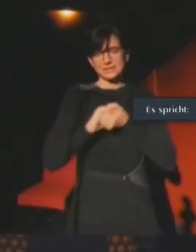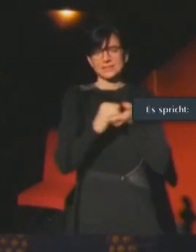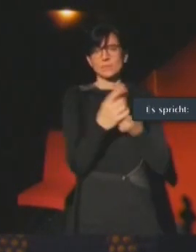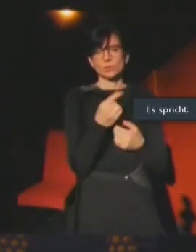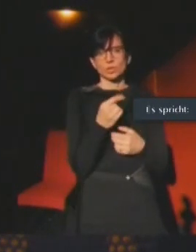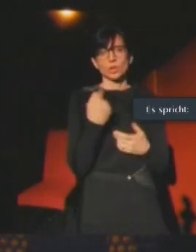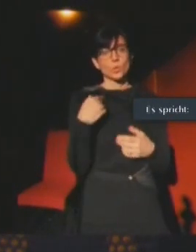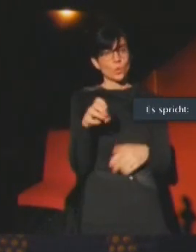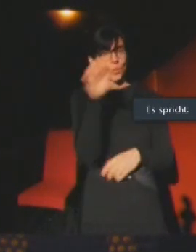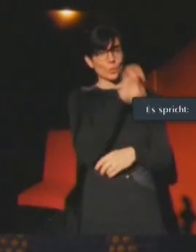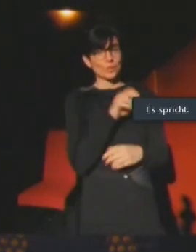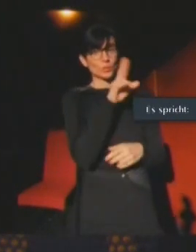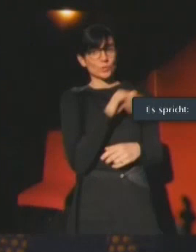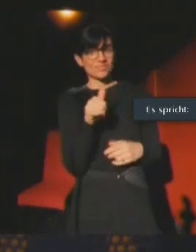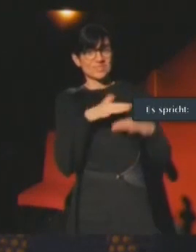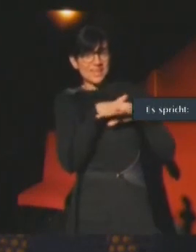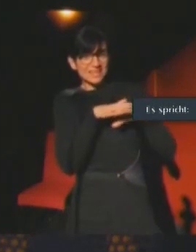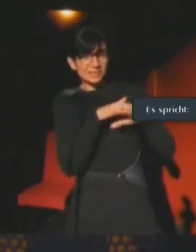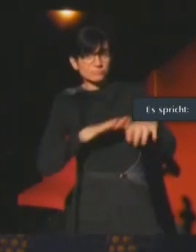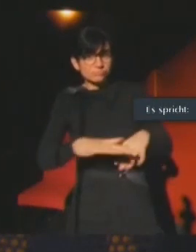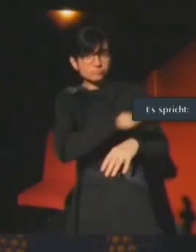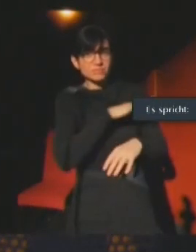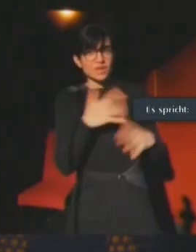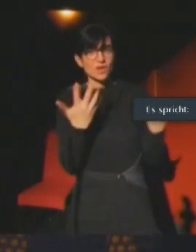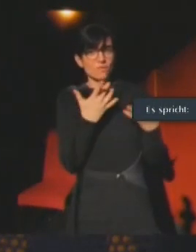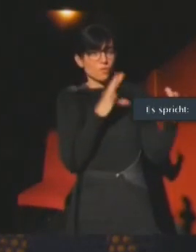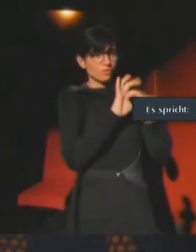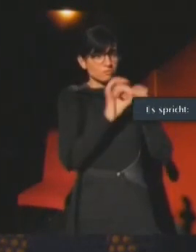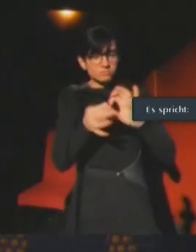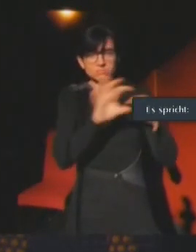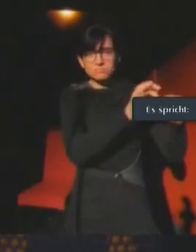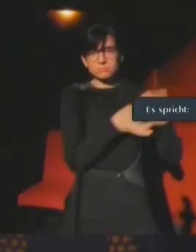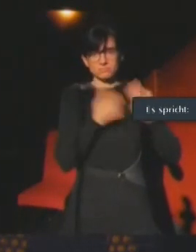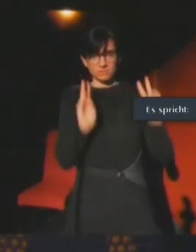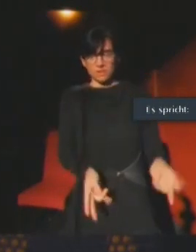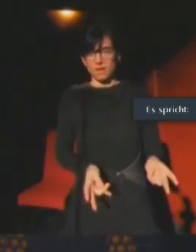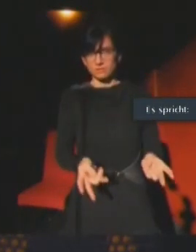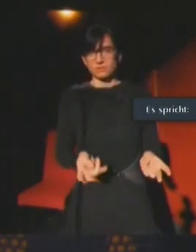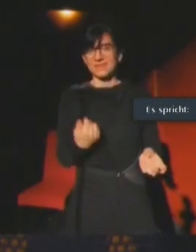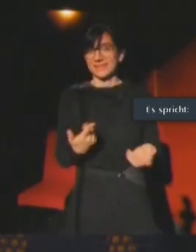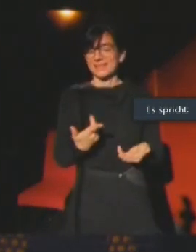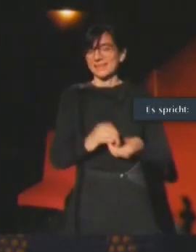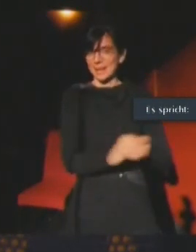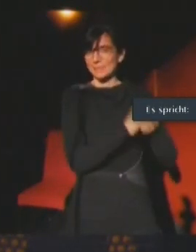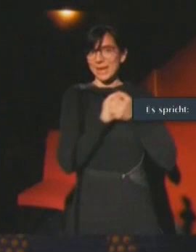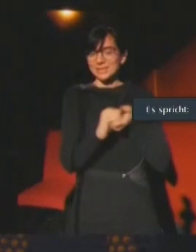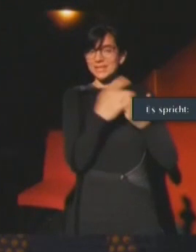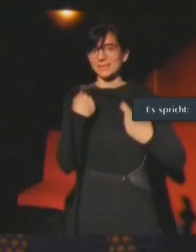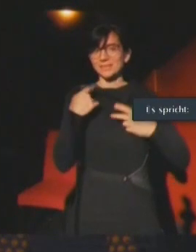europäische Universitäten, wo Universitäten sich zusammenschließen können, vielleicht gemeinsame